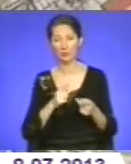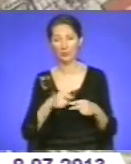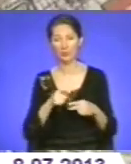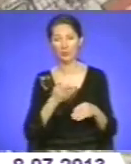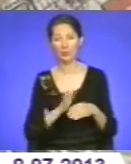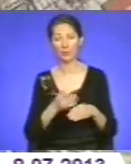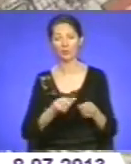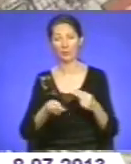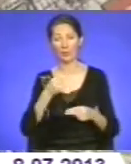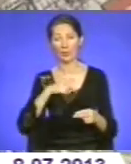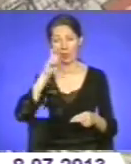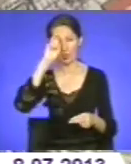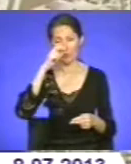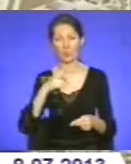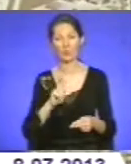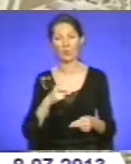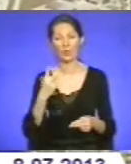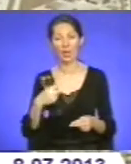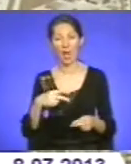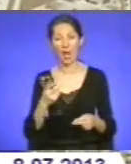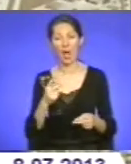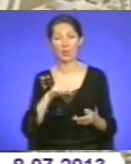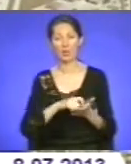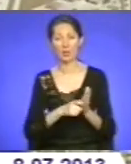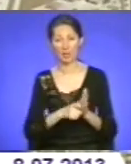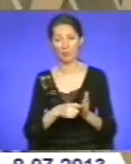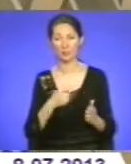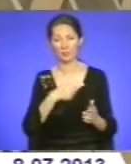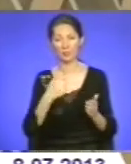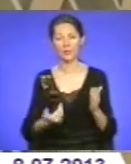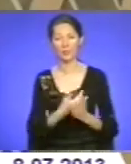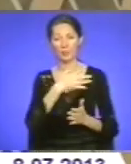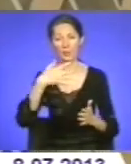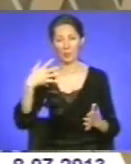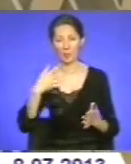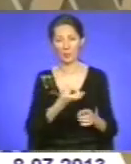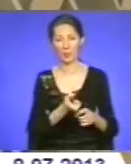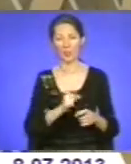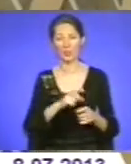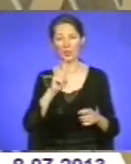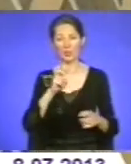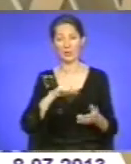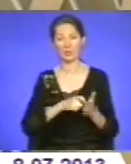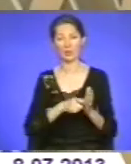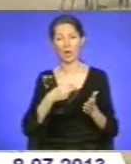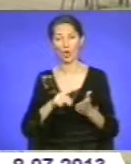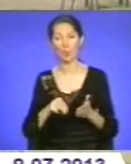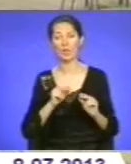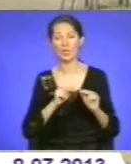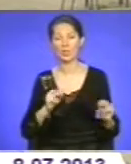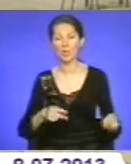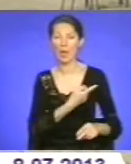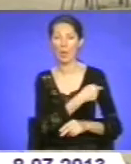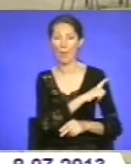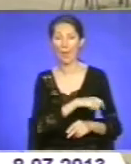З 221 квартири в новенькій багатоповерхівці у Голосіївському районі столиці понад 200 квартир придбали вчителі, медики, військові та